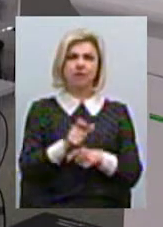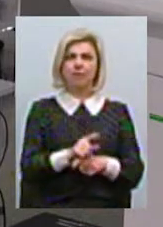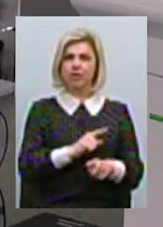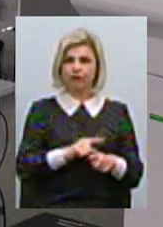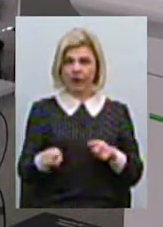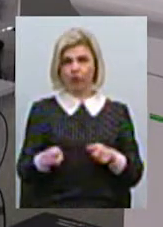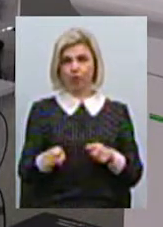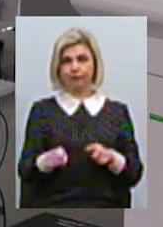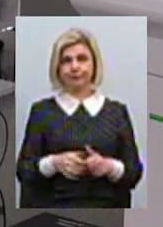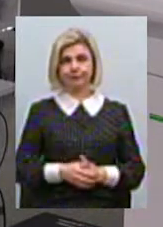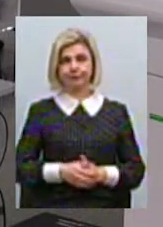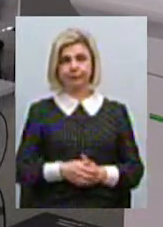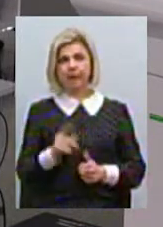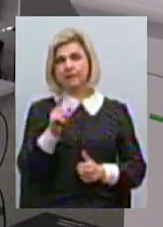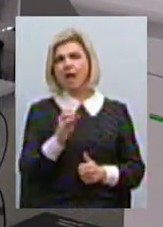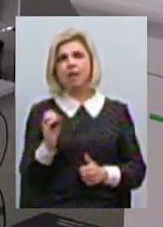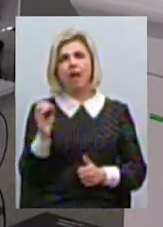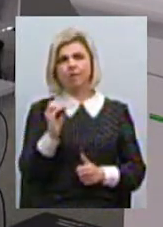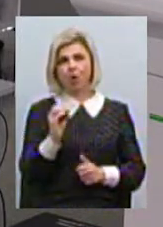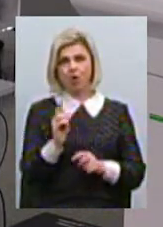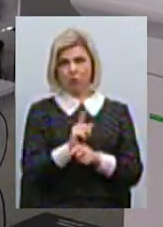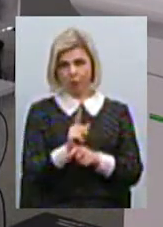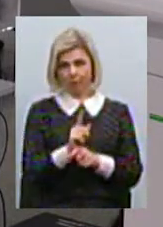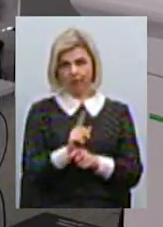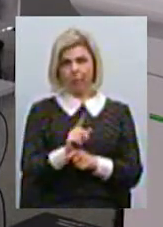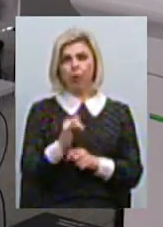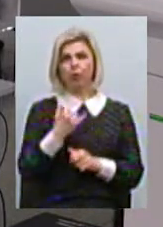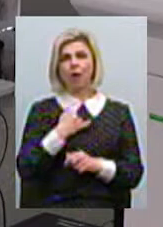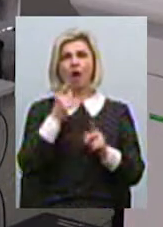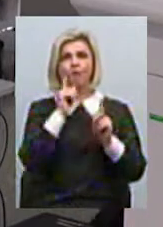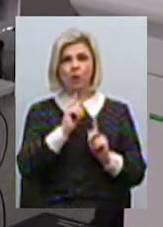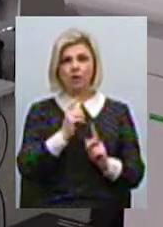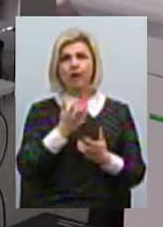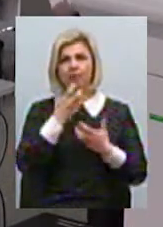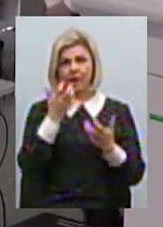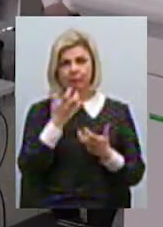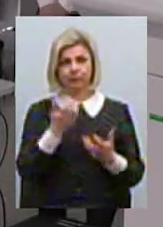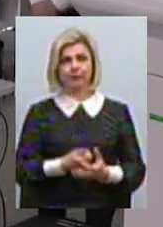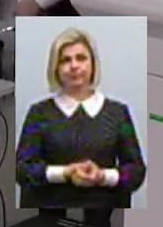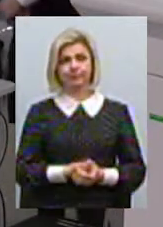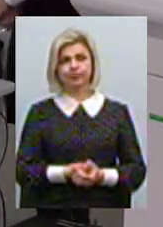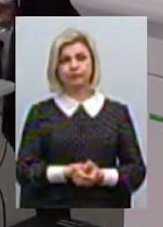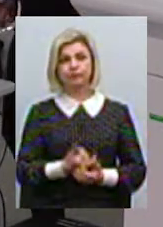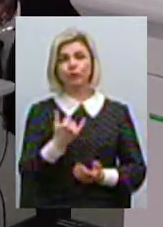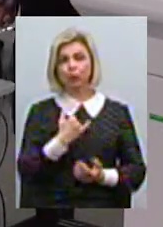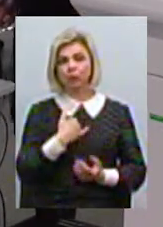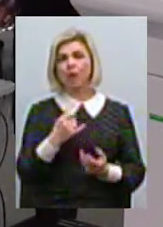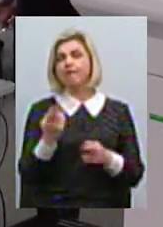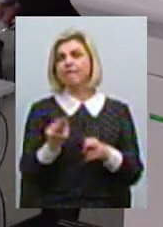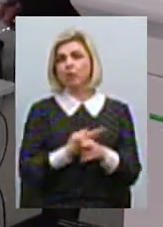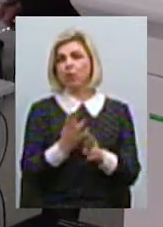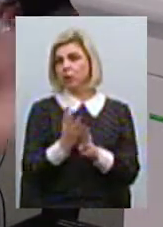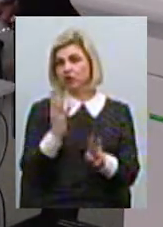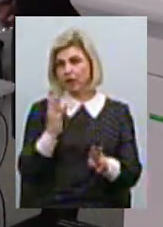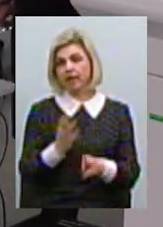швидко, за європейськими стандартами. Тобто у нас комфортно, у нас тепло, у нас взагалі відсутні